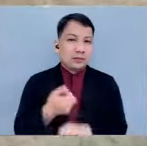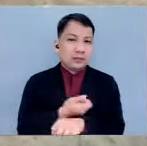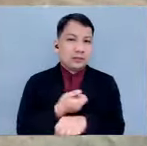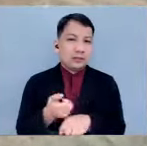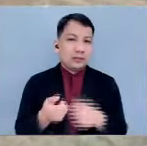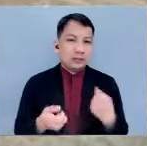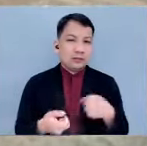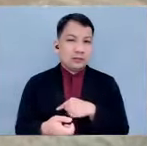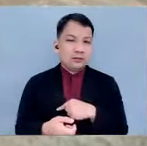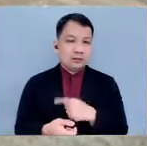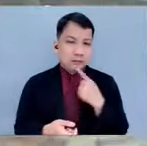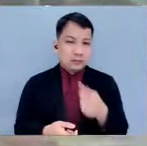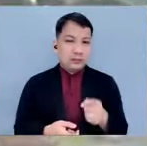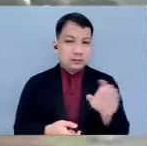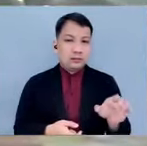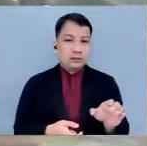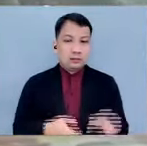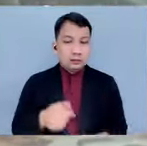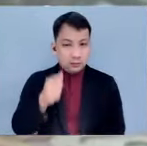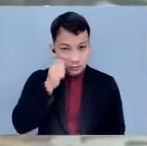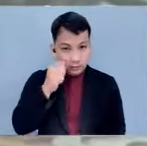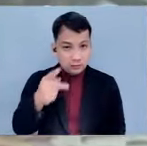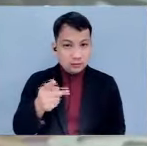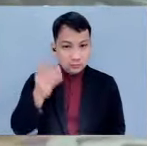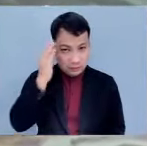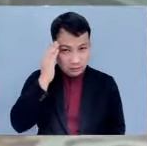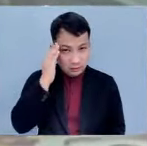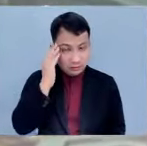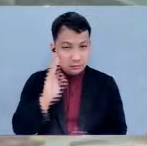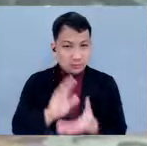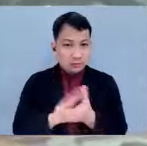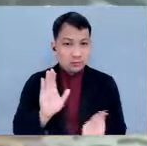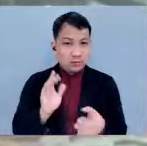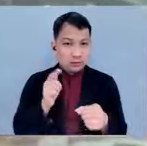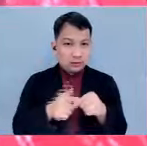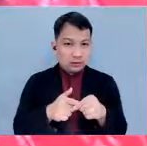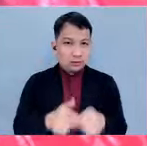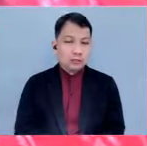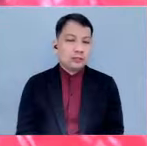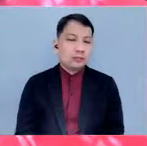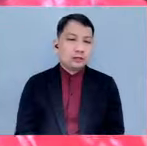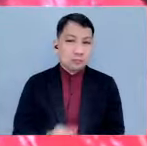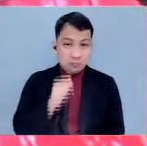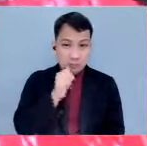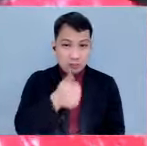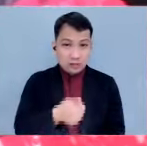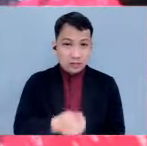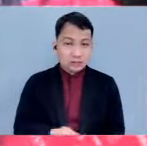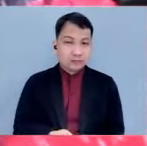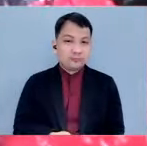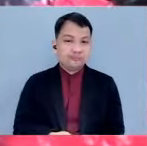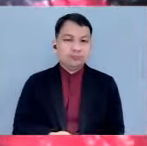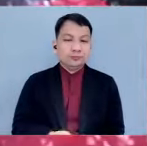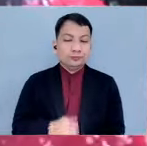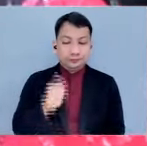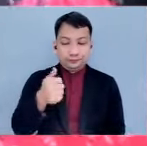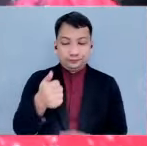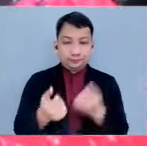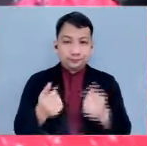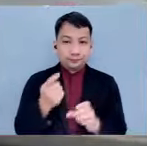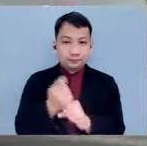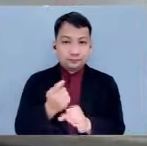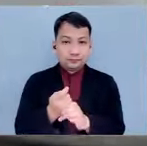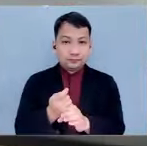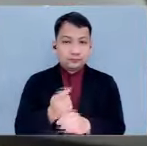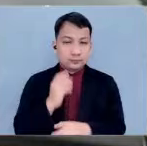luck archezangah Nam Ang ngas Bukas ng